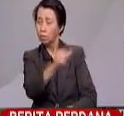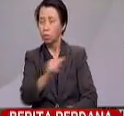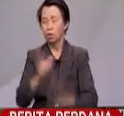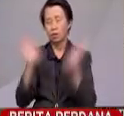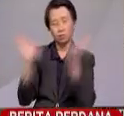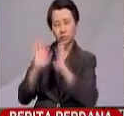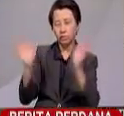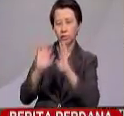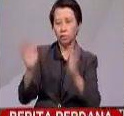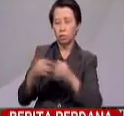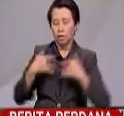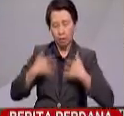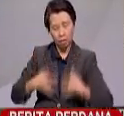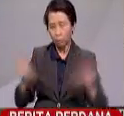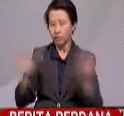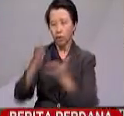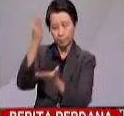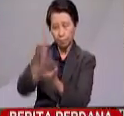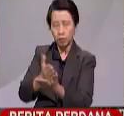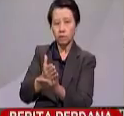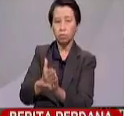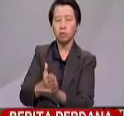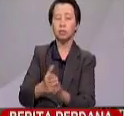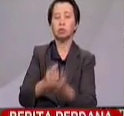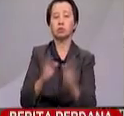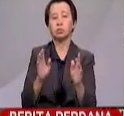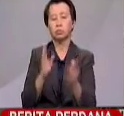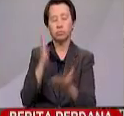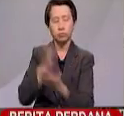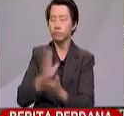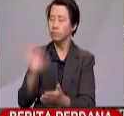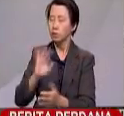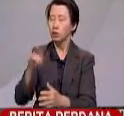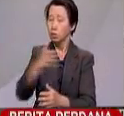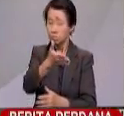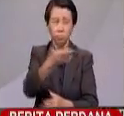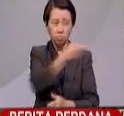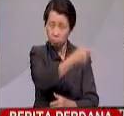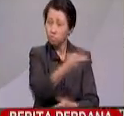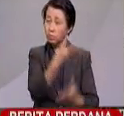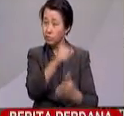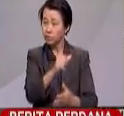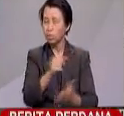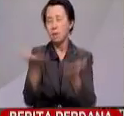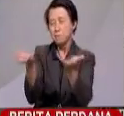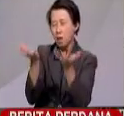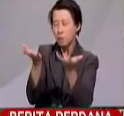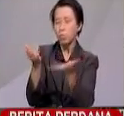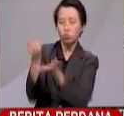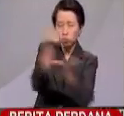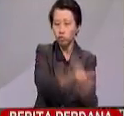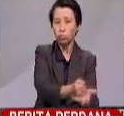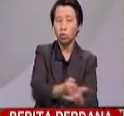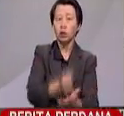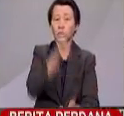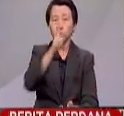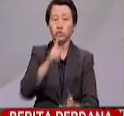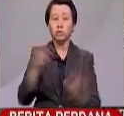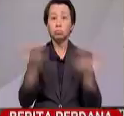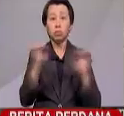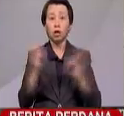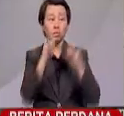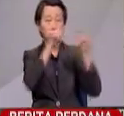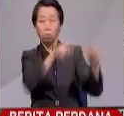Saya harapkan jangan putus, jangan berhenti kat sini. Mereka terlalu memerlukan kita. Sebenarnya kita tidak berada